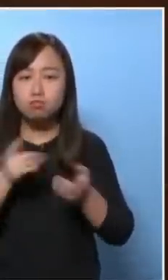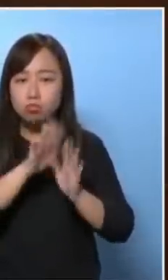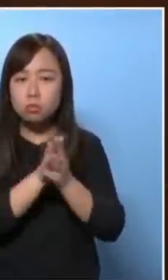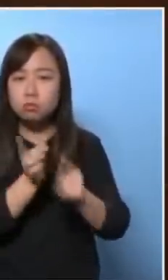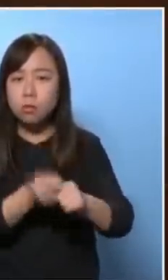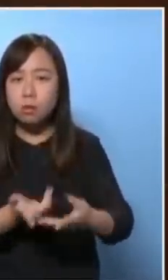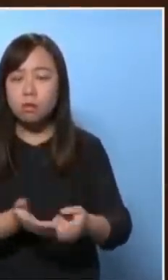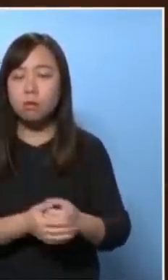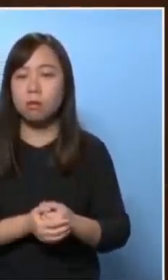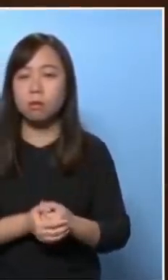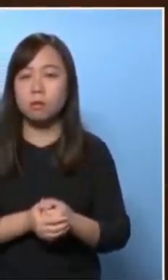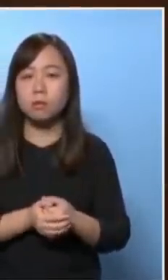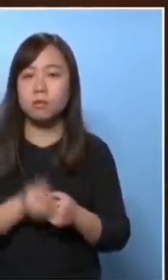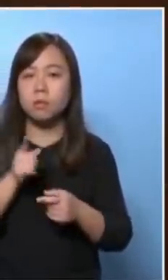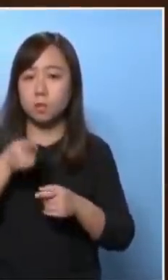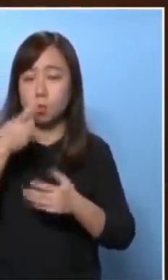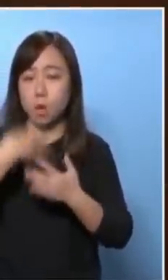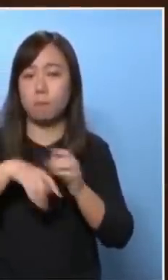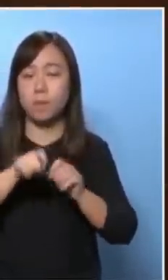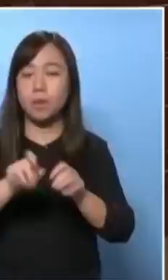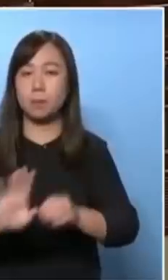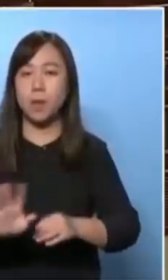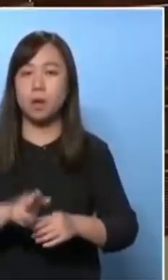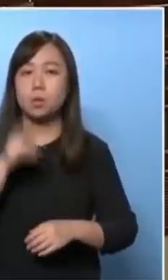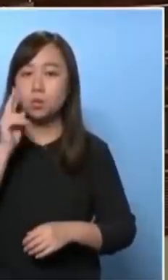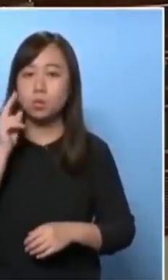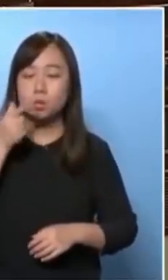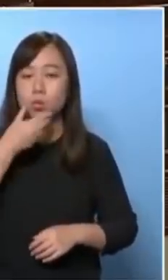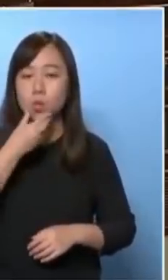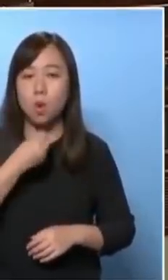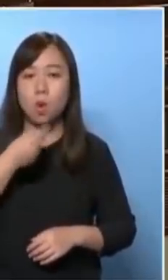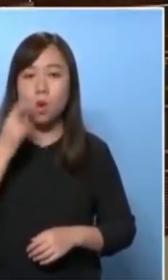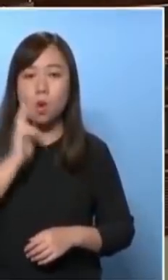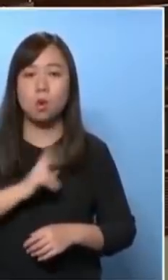這不是一個規程問題。楊岳橋議員。